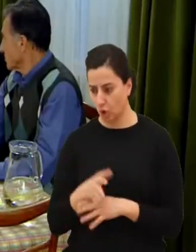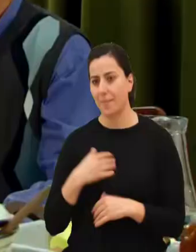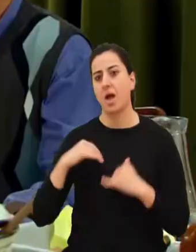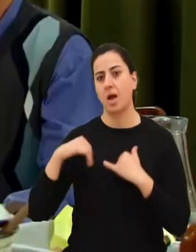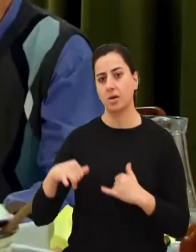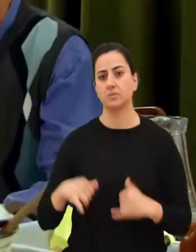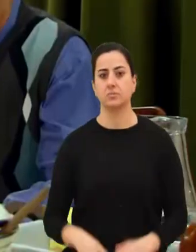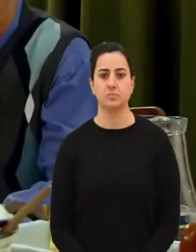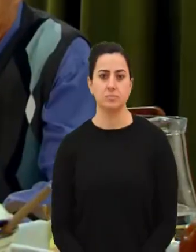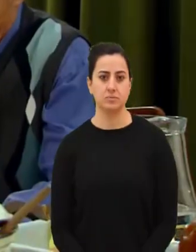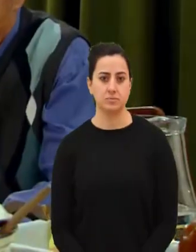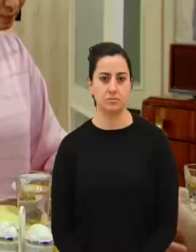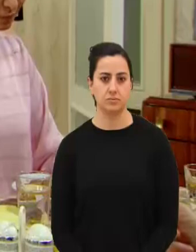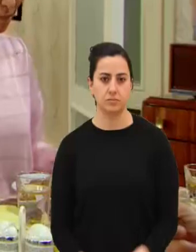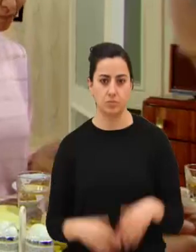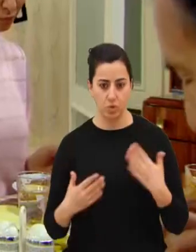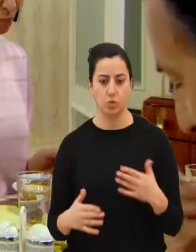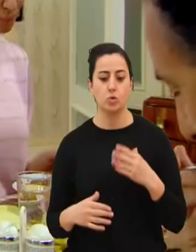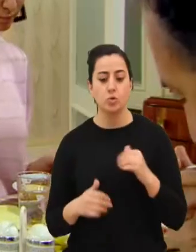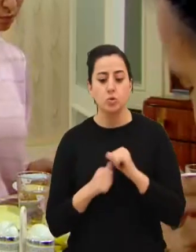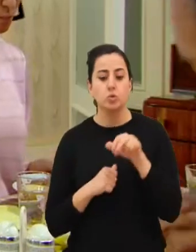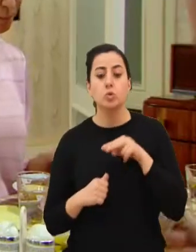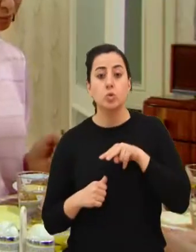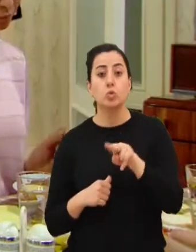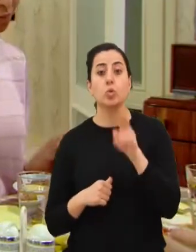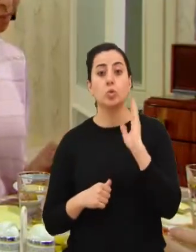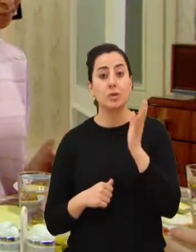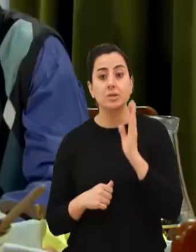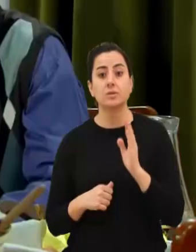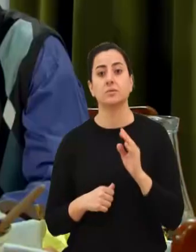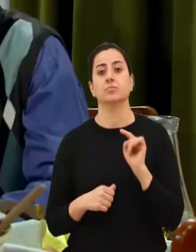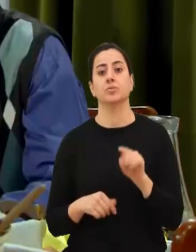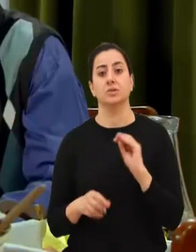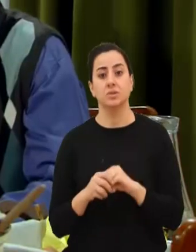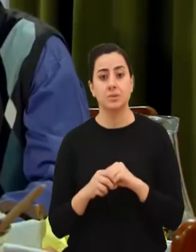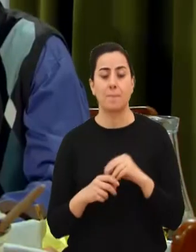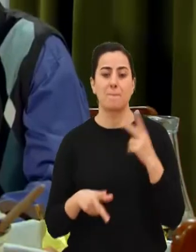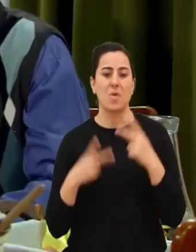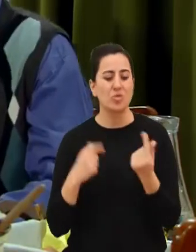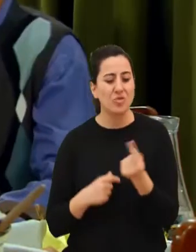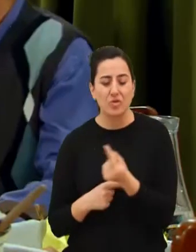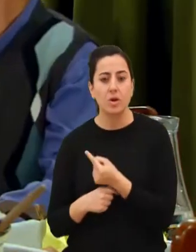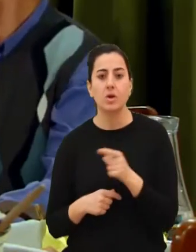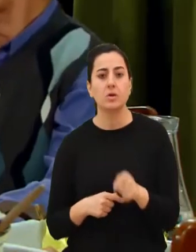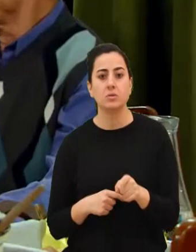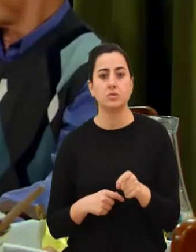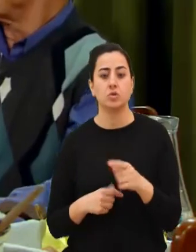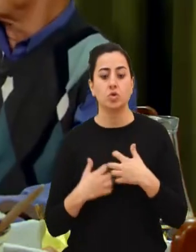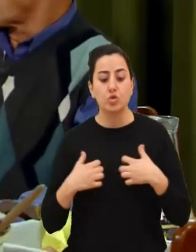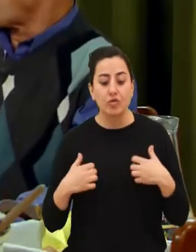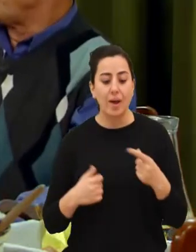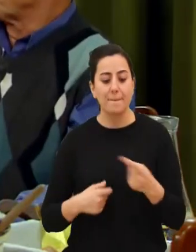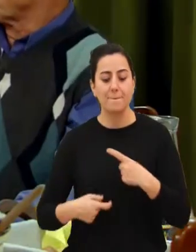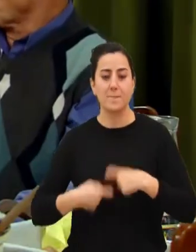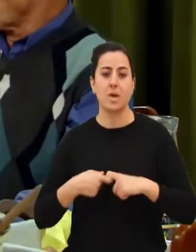katılıyorum Ahmetciğim. Yani uzun bir yola çıkılacakken bazı önemsiz küçük şeylerin güven